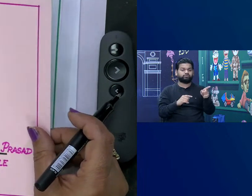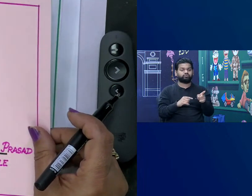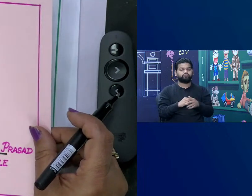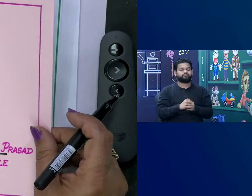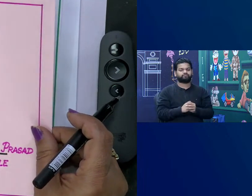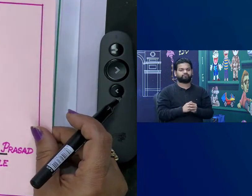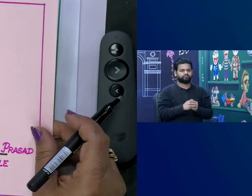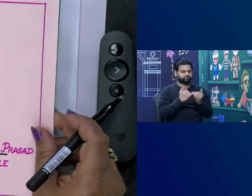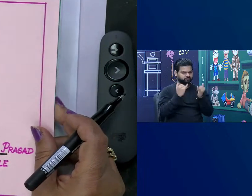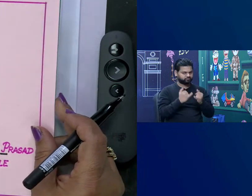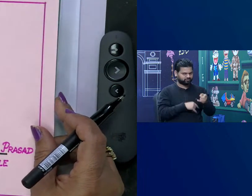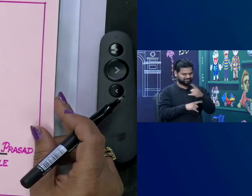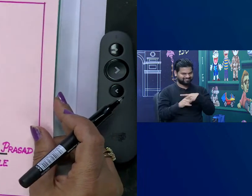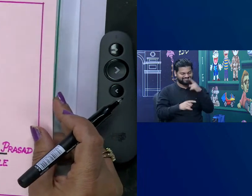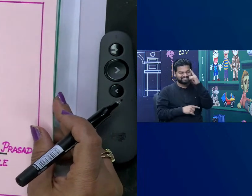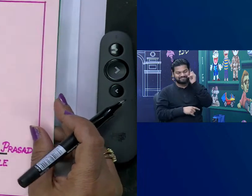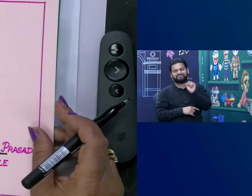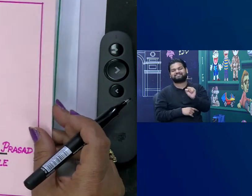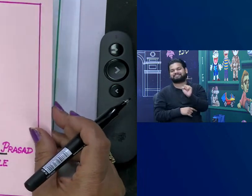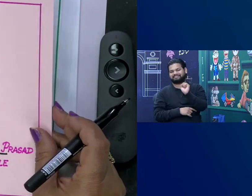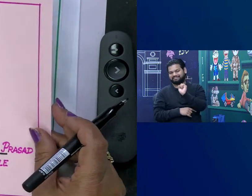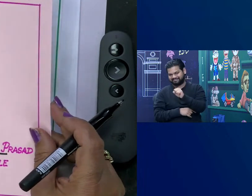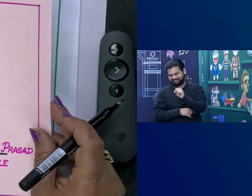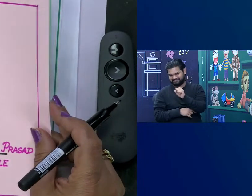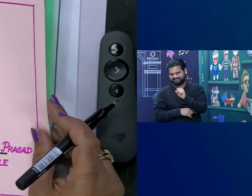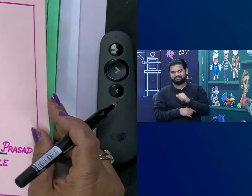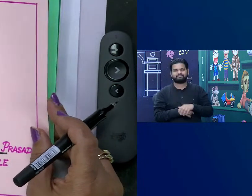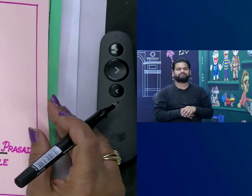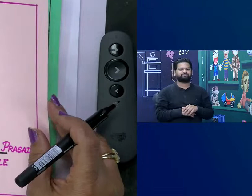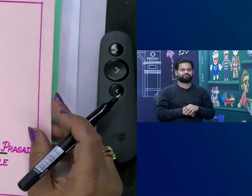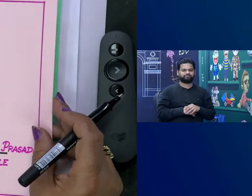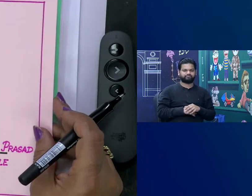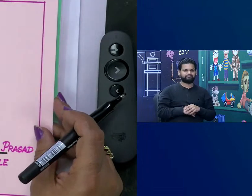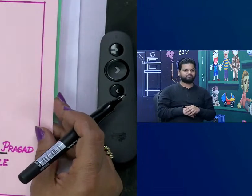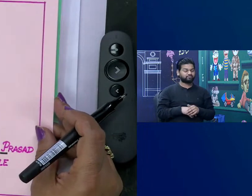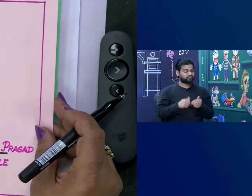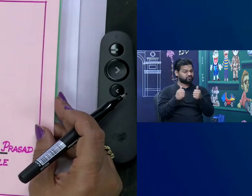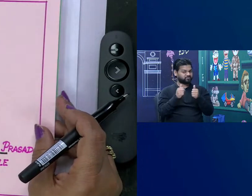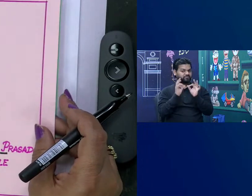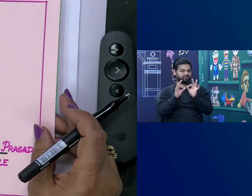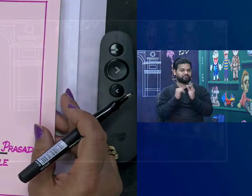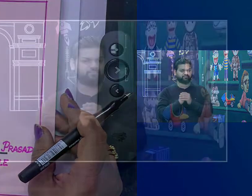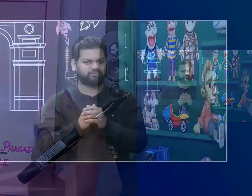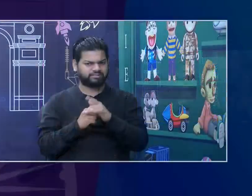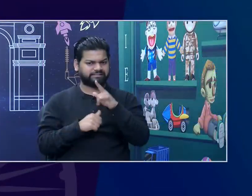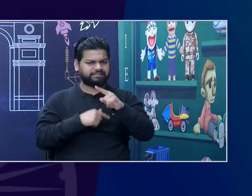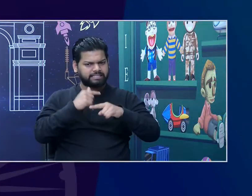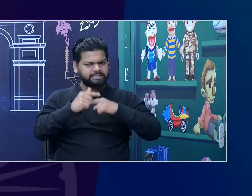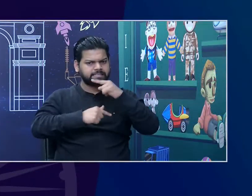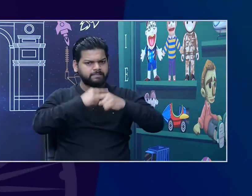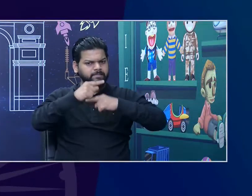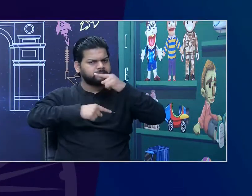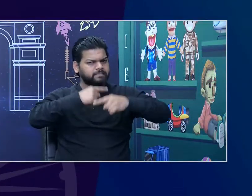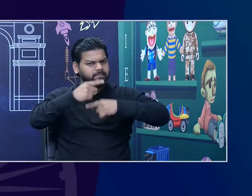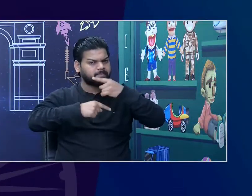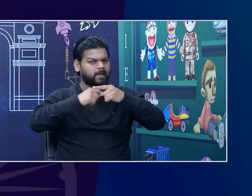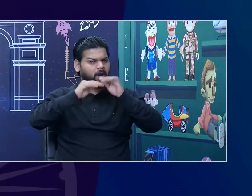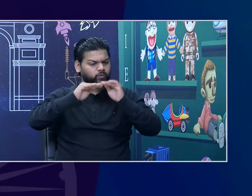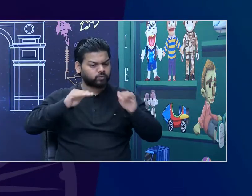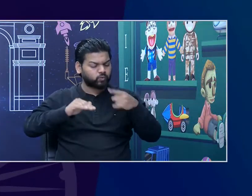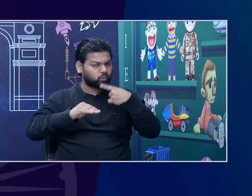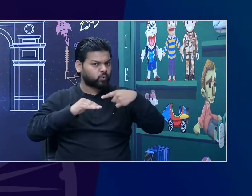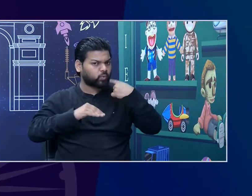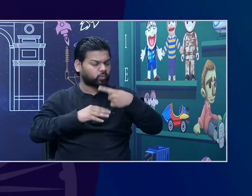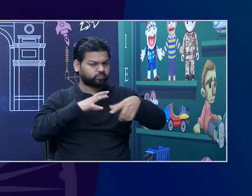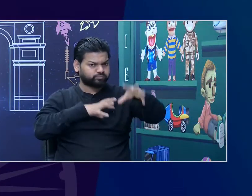good, Is equal कुसुम to जी, आपको तो याद होगा ये सारे. perpendicular upon base. Very good, very good. मैम इससे बार बार रिपीट करने से जो हमारे लर्नर्स हैं उनको